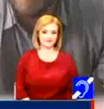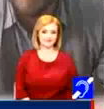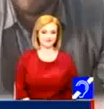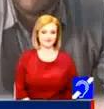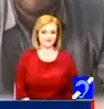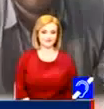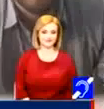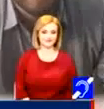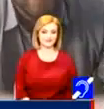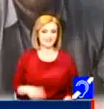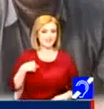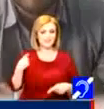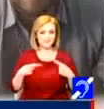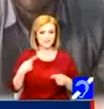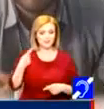făcut mereu